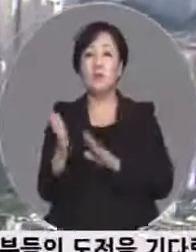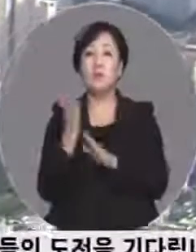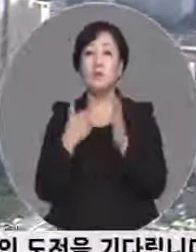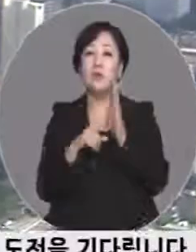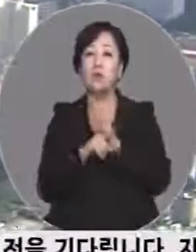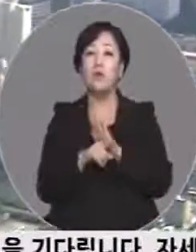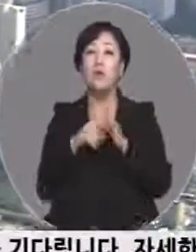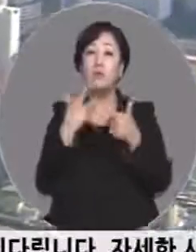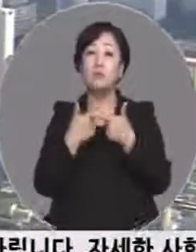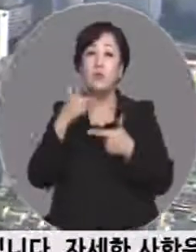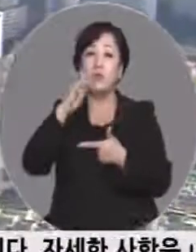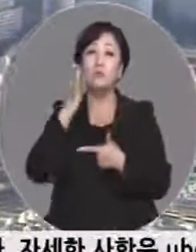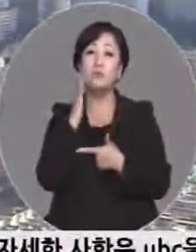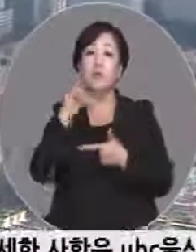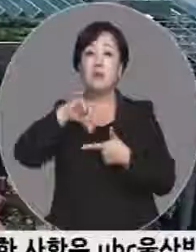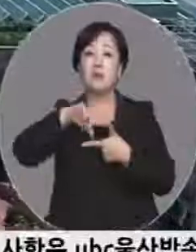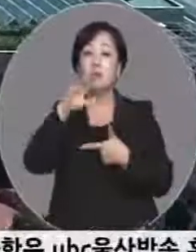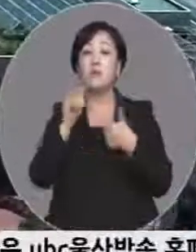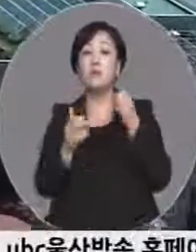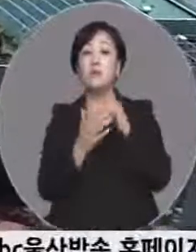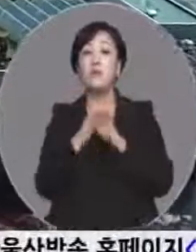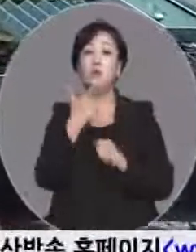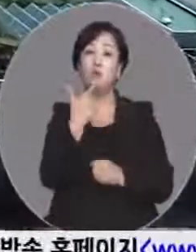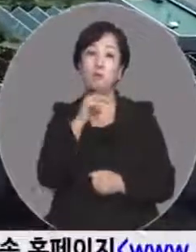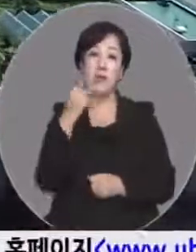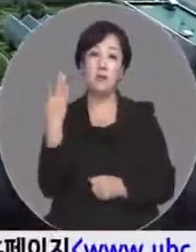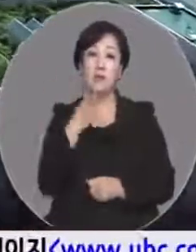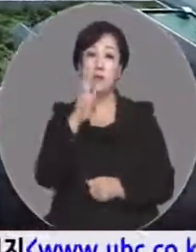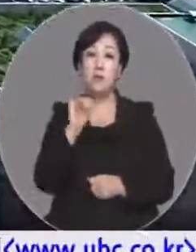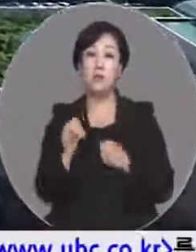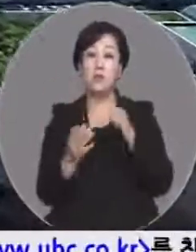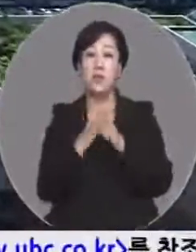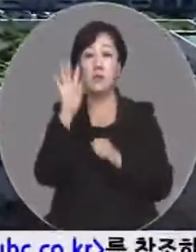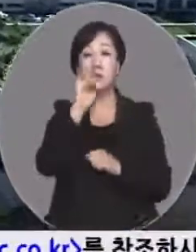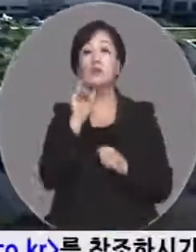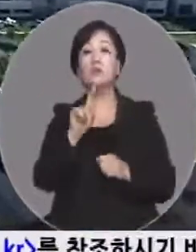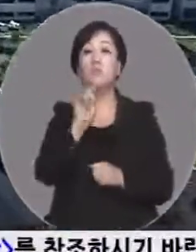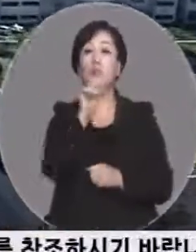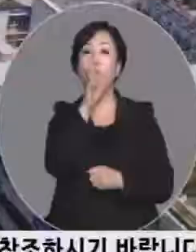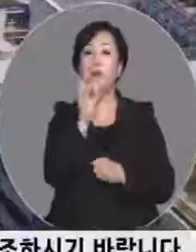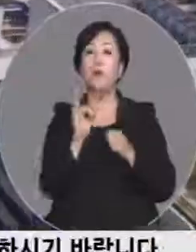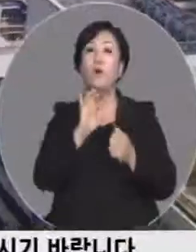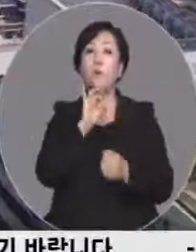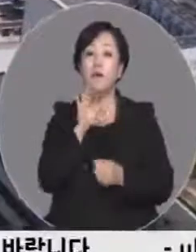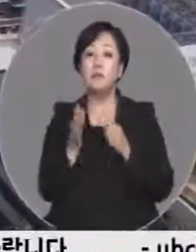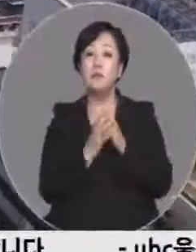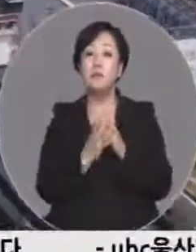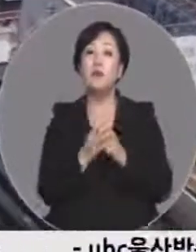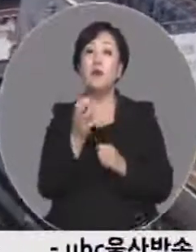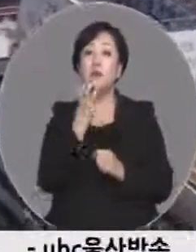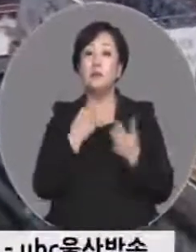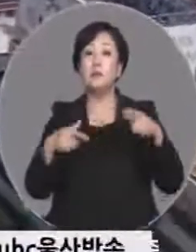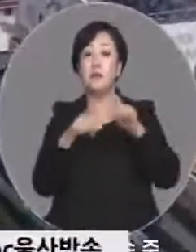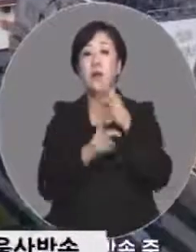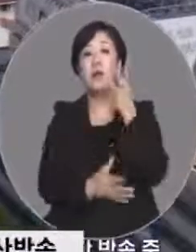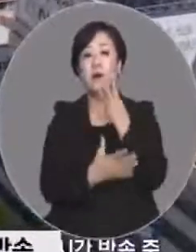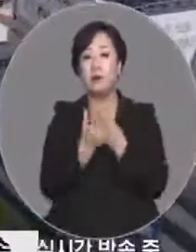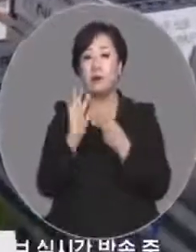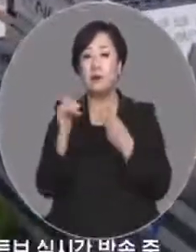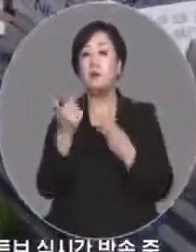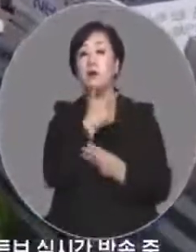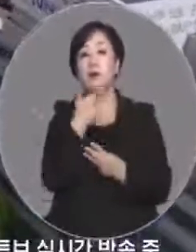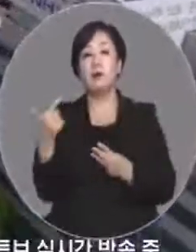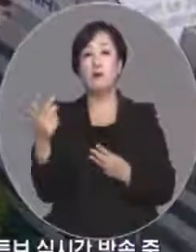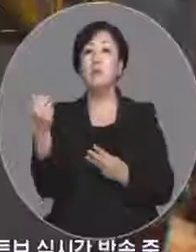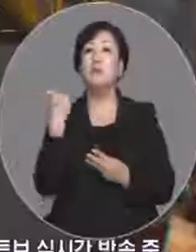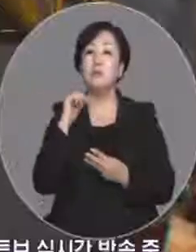부울경 사업체는 6만 4천여 개로 전국의 15%에 그치지만 하나로 뭉친다면 수도권에 밀리지 않은 잠재력을 갖고